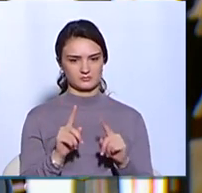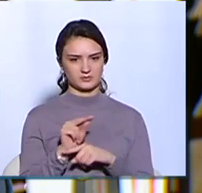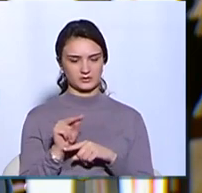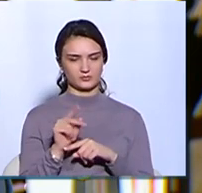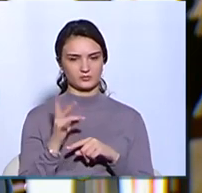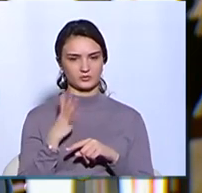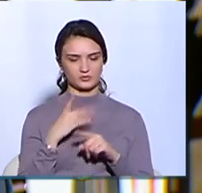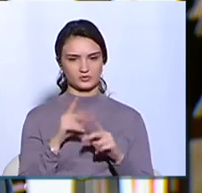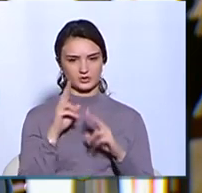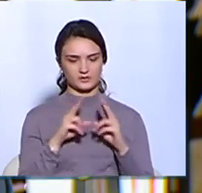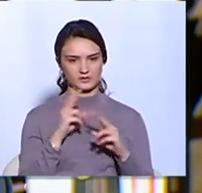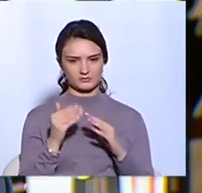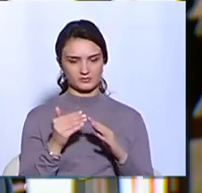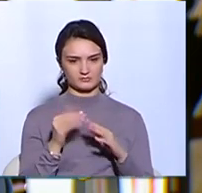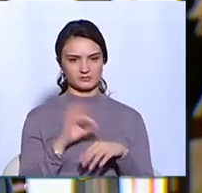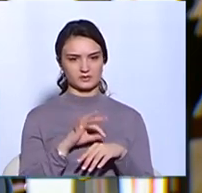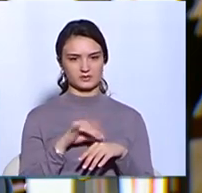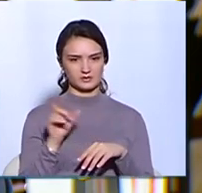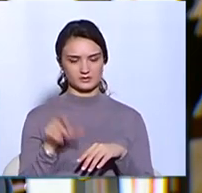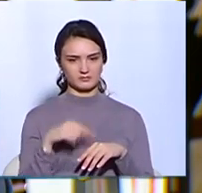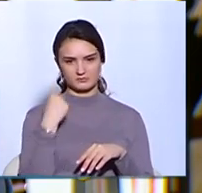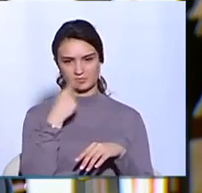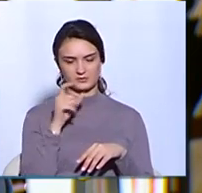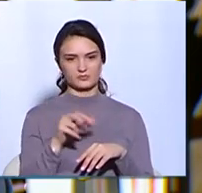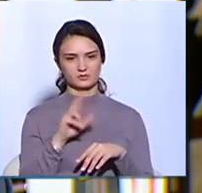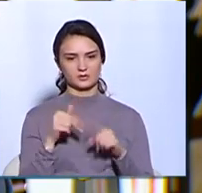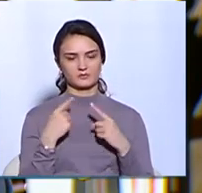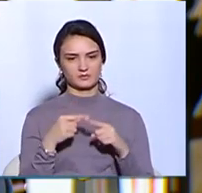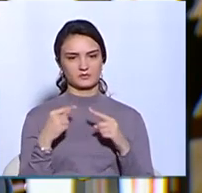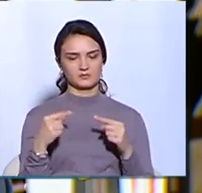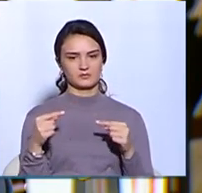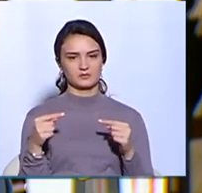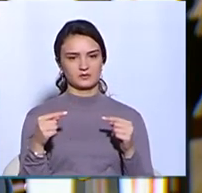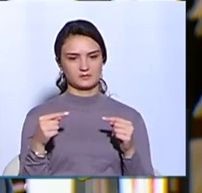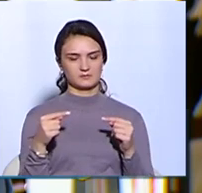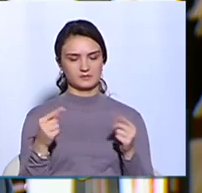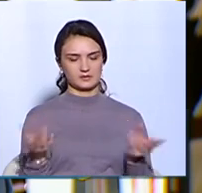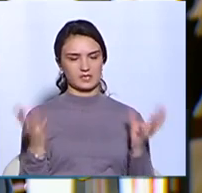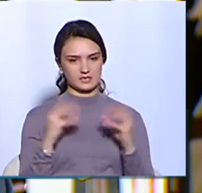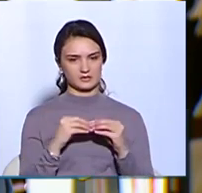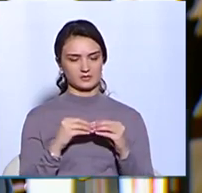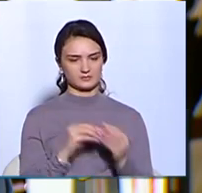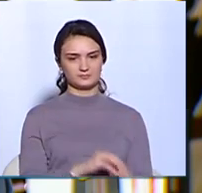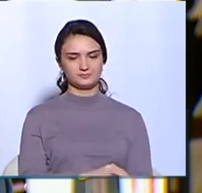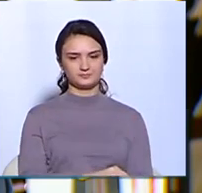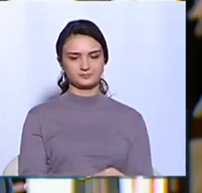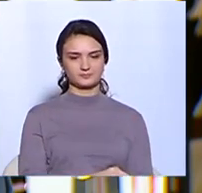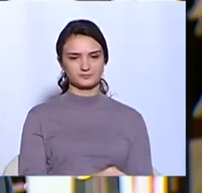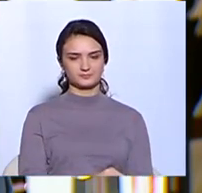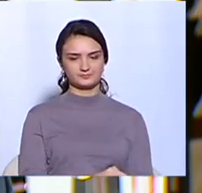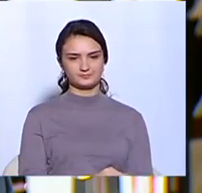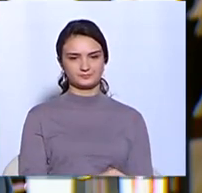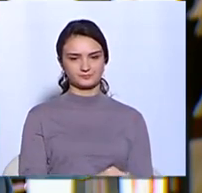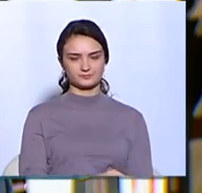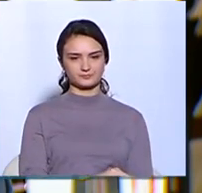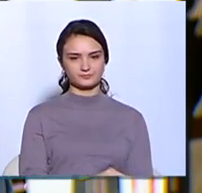ანუ უნდა მოხდეს ჩივილების, პაციენტის ფიზიკური და სხვა ლაბორატორიული კვლევების თავმოყრა, ერთი ან ჭრილში განხილვა